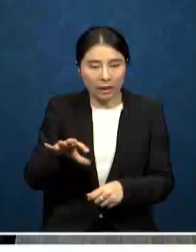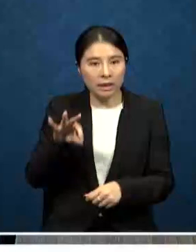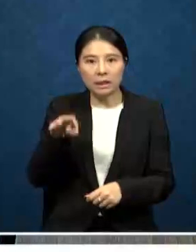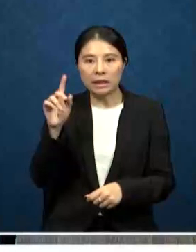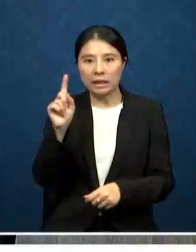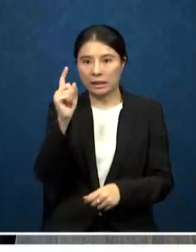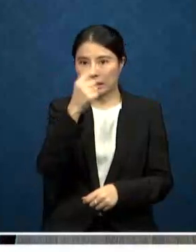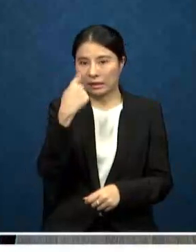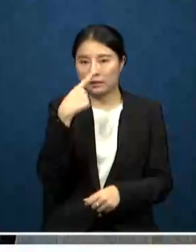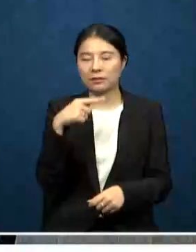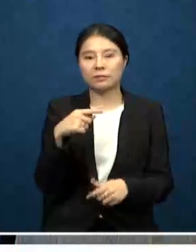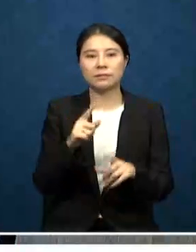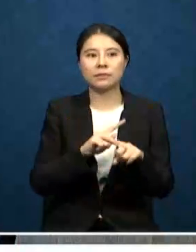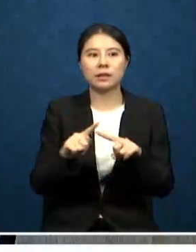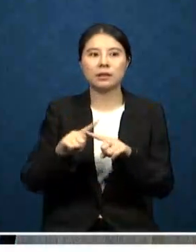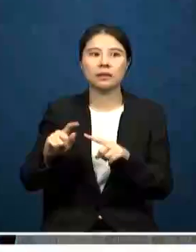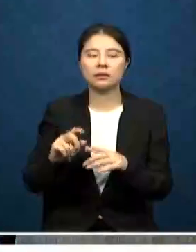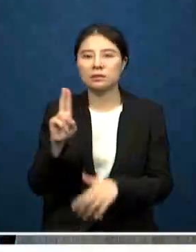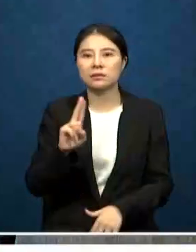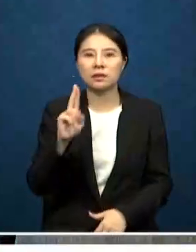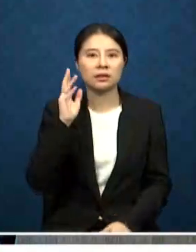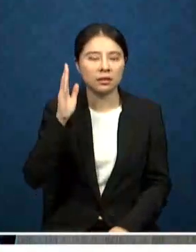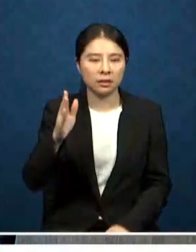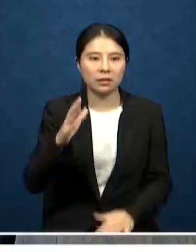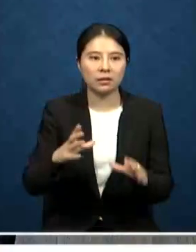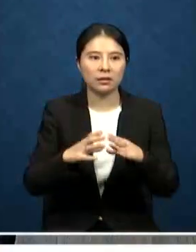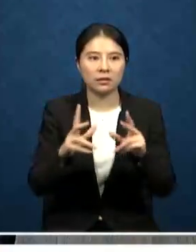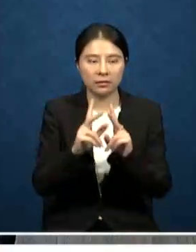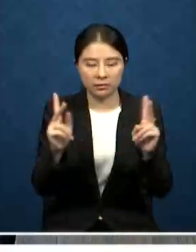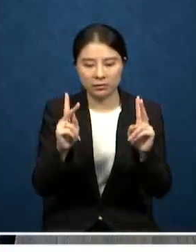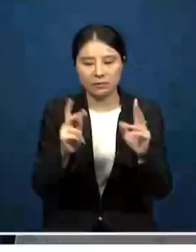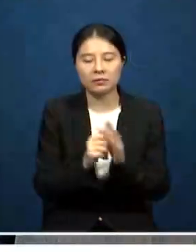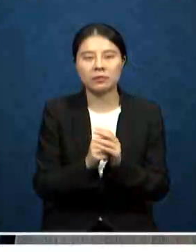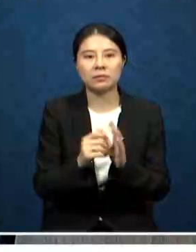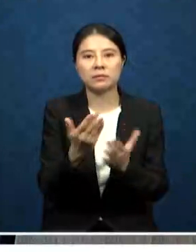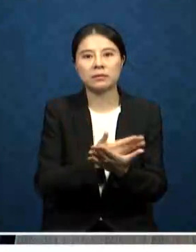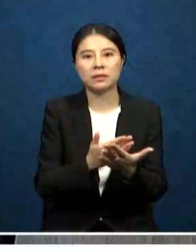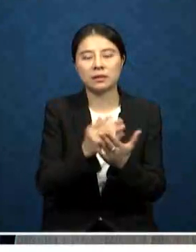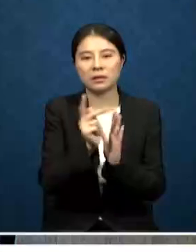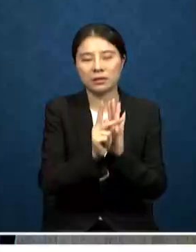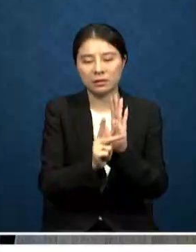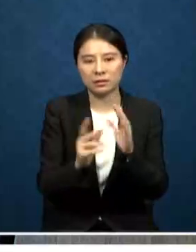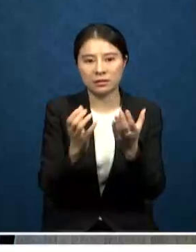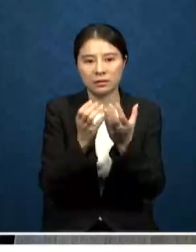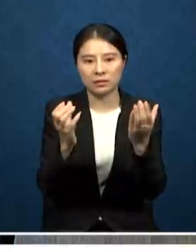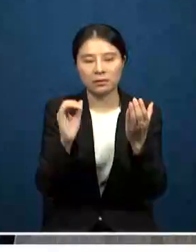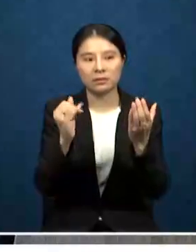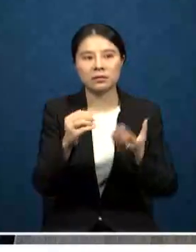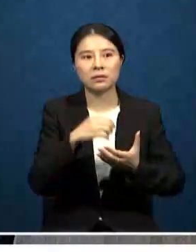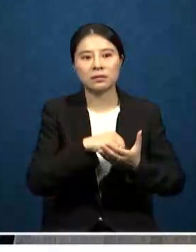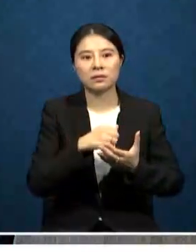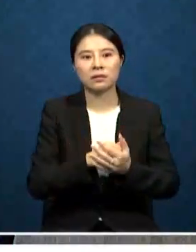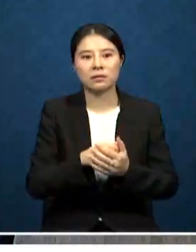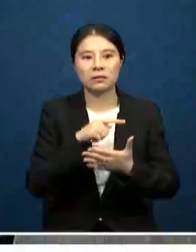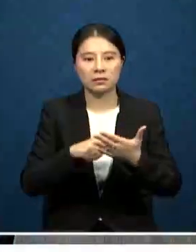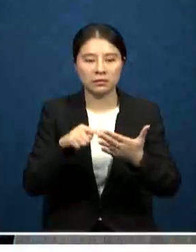ที่พิจารณาแก้ไขเอ้ยพิจารณากฎหมายประกอบรัฐธรรมนูญว่าด้วยการเลือกตั้งอะไรเี่มา